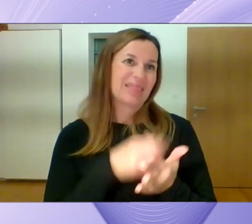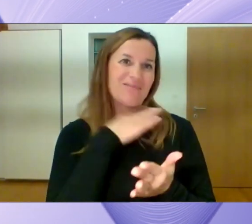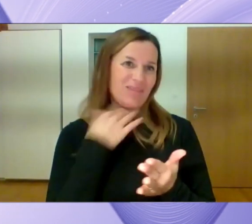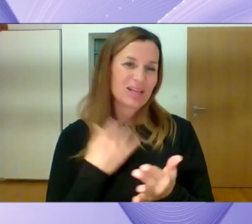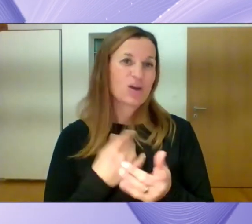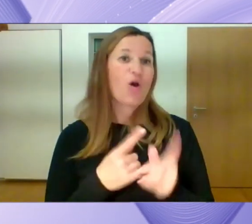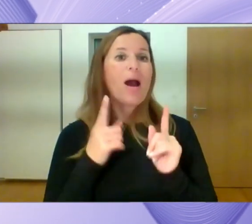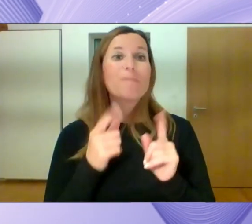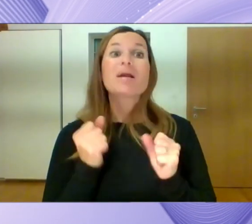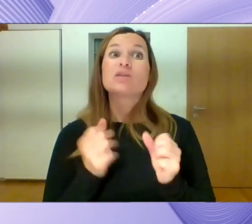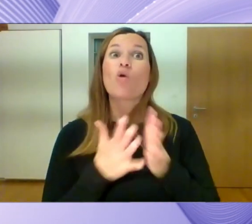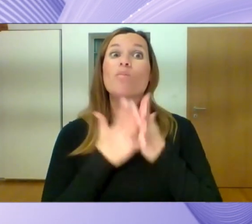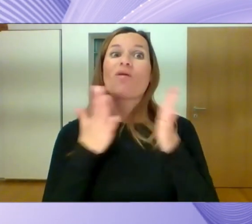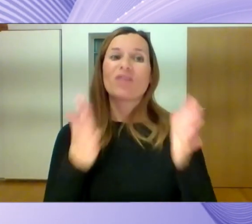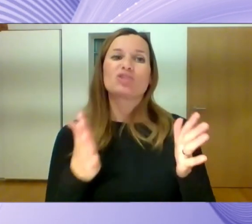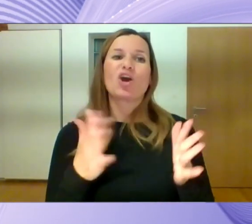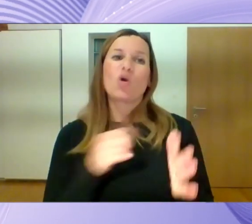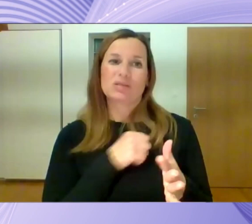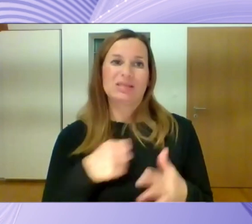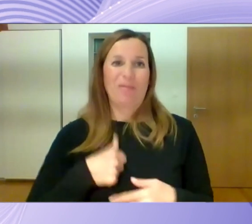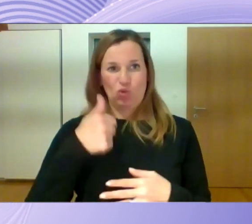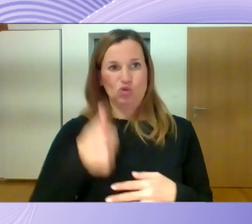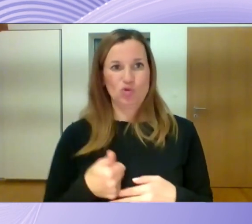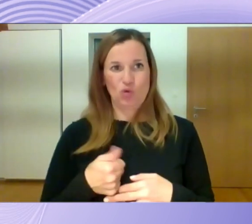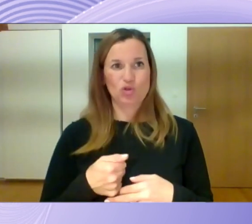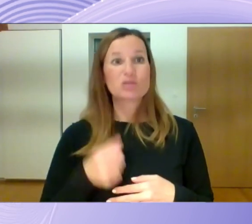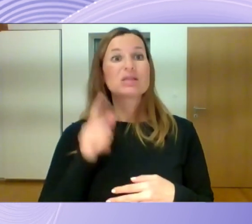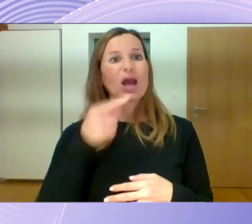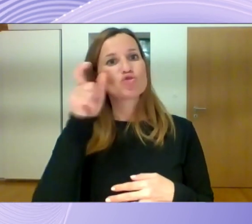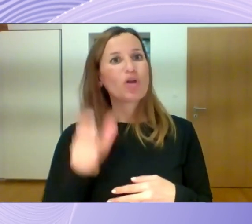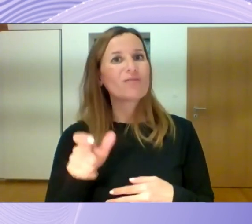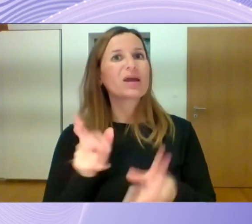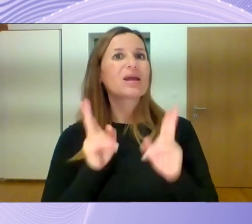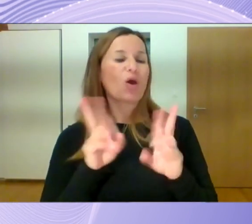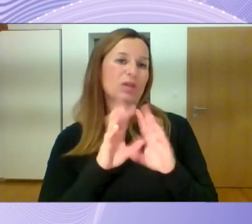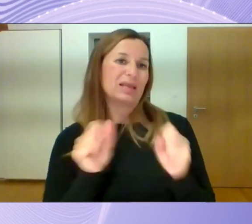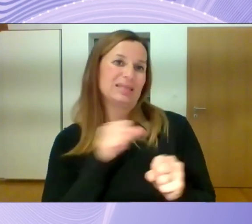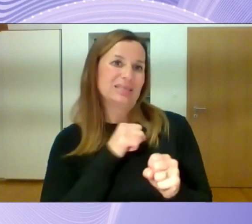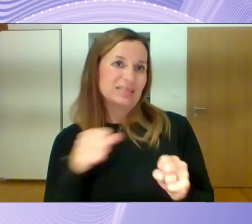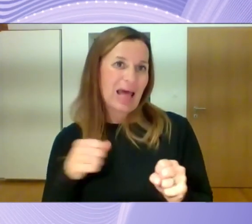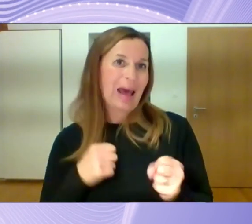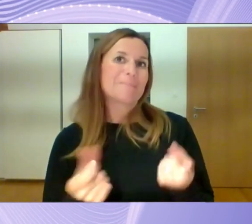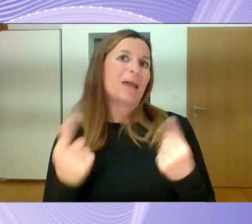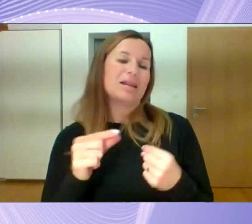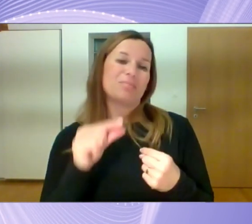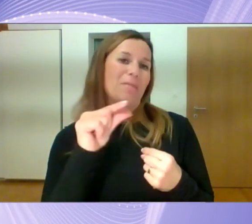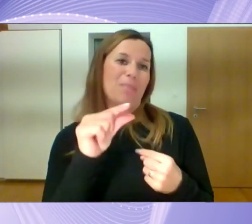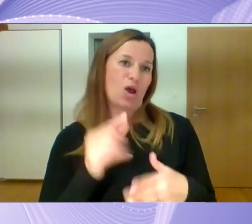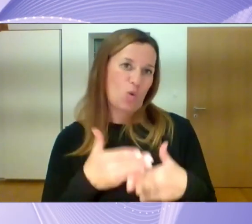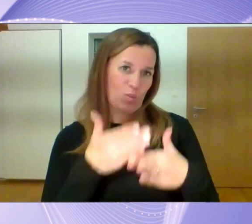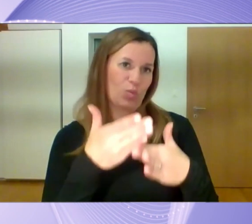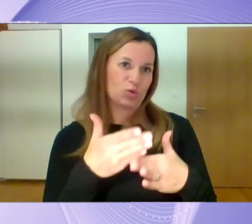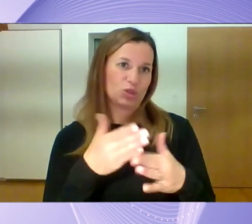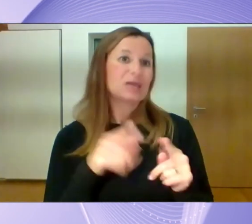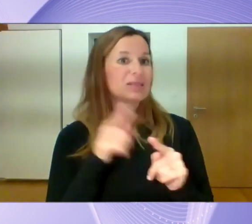zelo povečajo samostojnost, kaj lahko človek naredi sam ali pa z minimalno pomoči. In s tem tudi